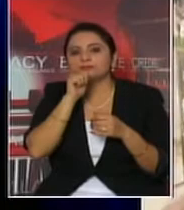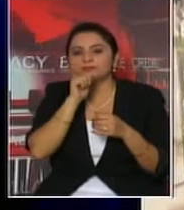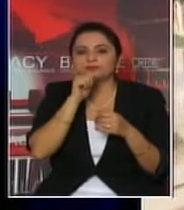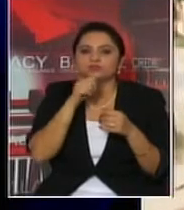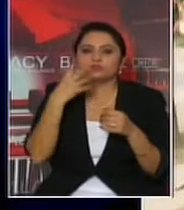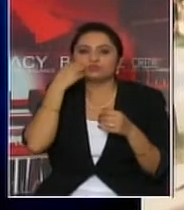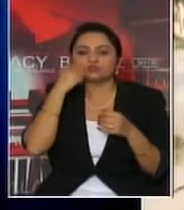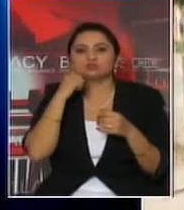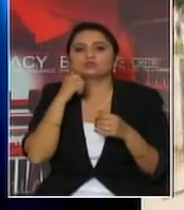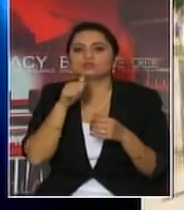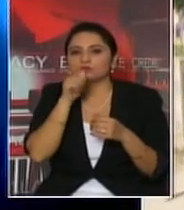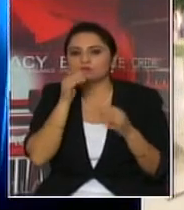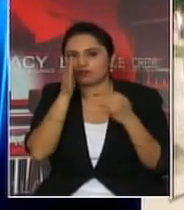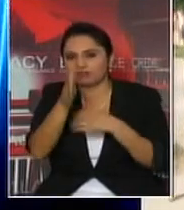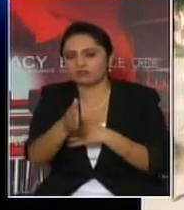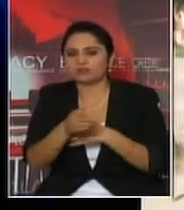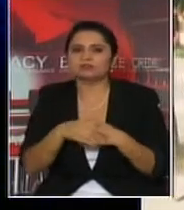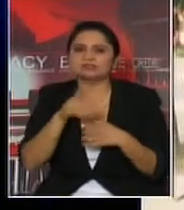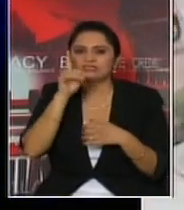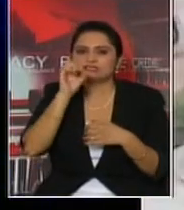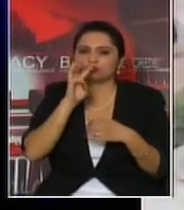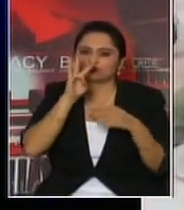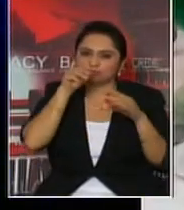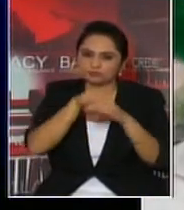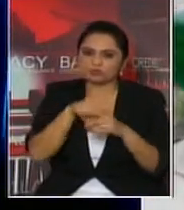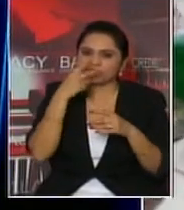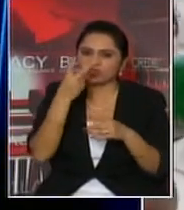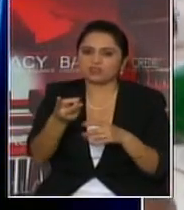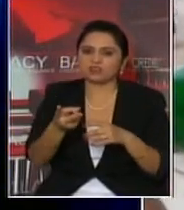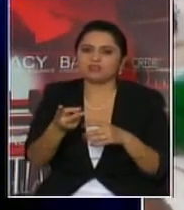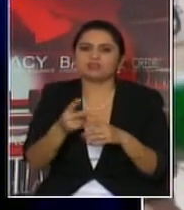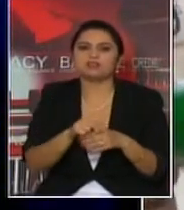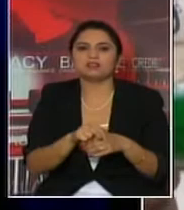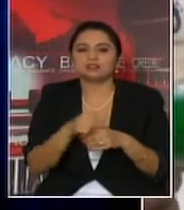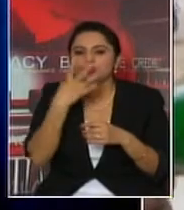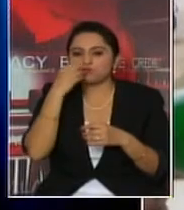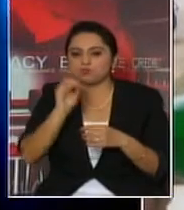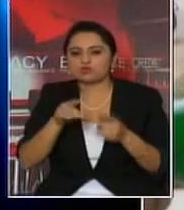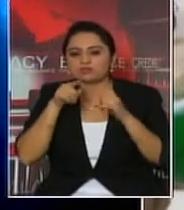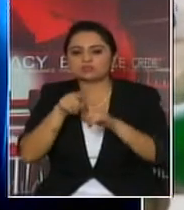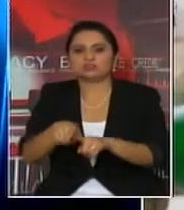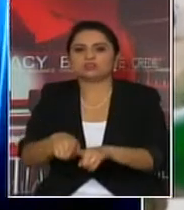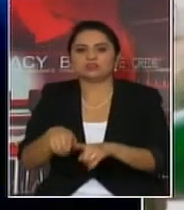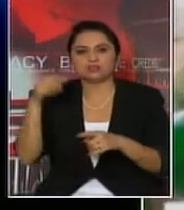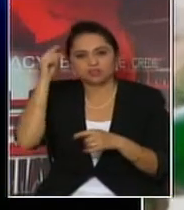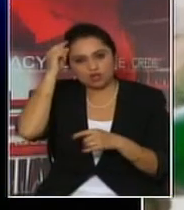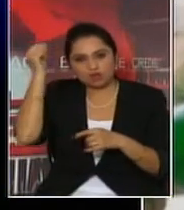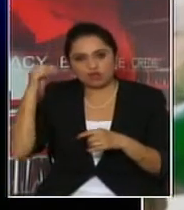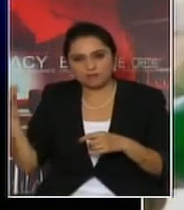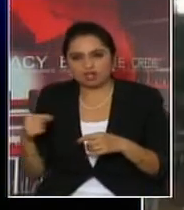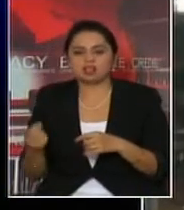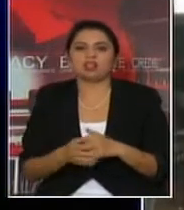एकजना उपभोक्ताको दृष्टि जब ड्यूको बोटलभित्र पौडी खेल्दै गरेको फोहोर सहितको जालोमा पर्यो, उनी